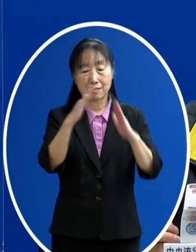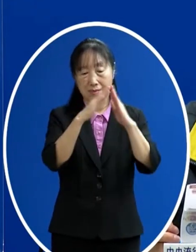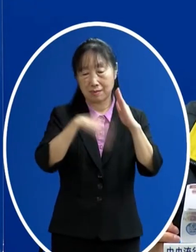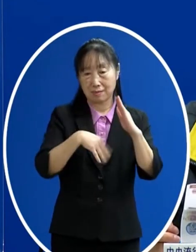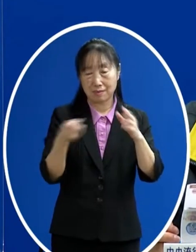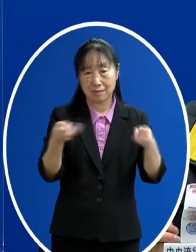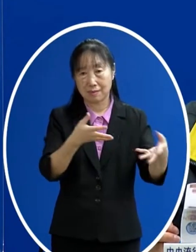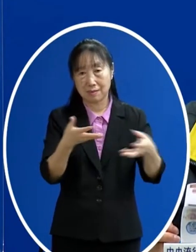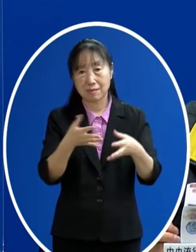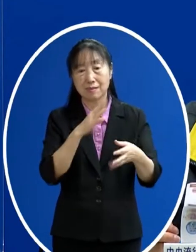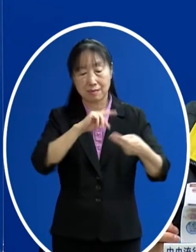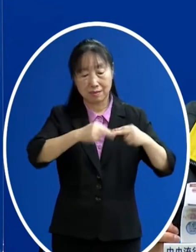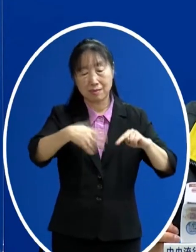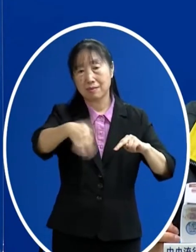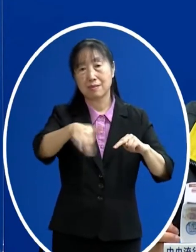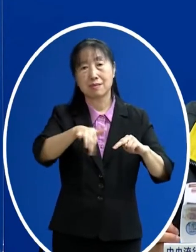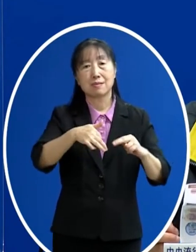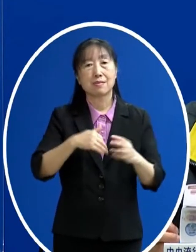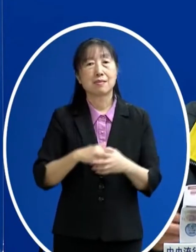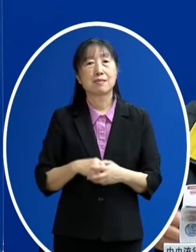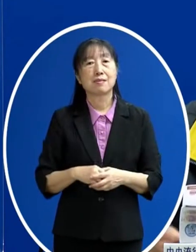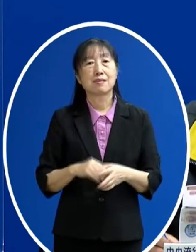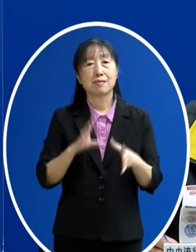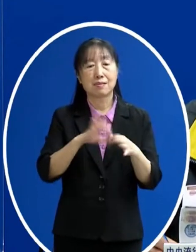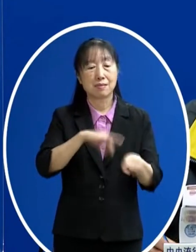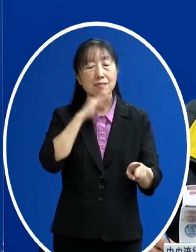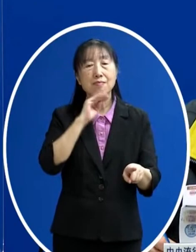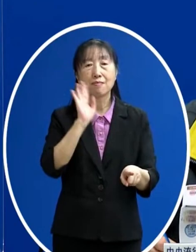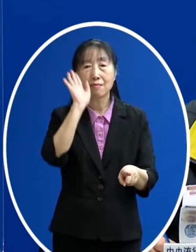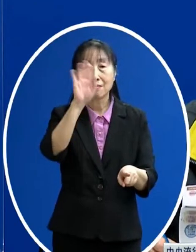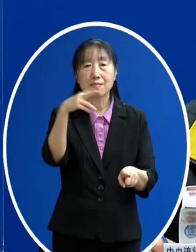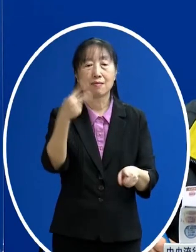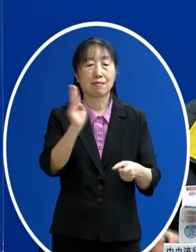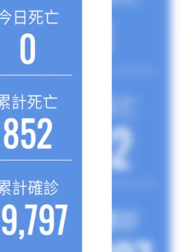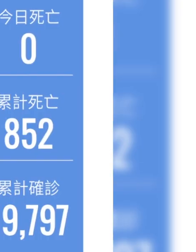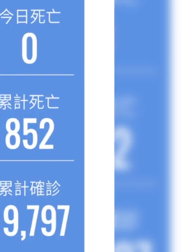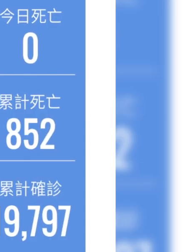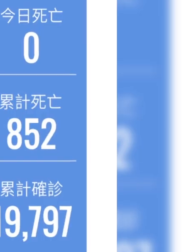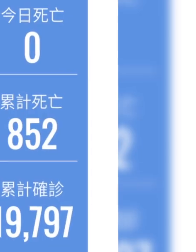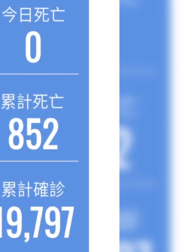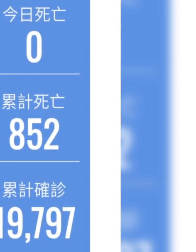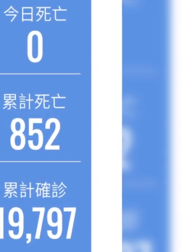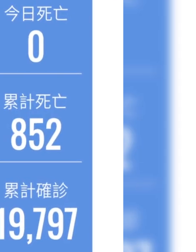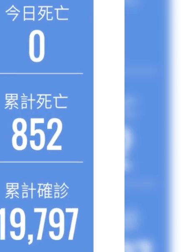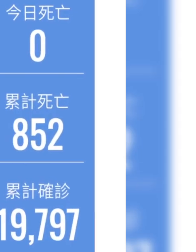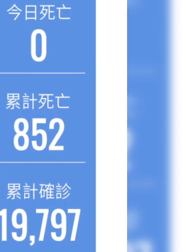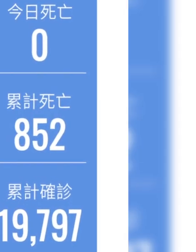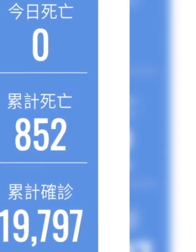还没有出来，所以这个部分后续还需要再有结果再跟大家做报告。